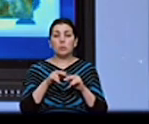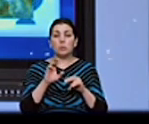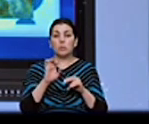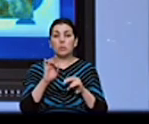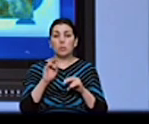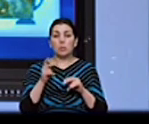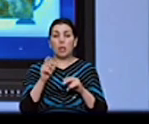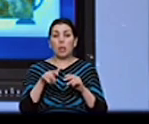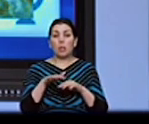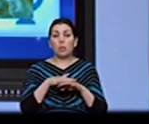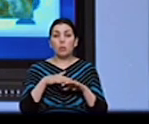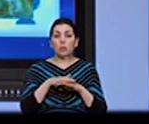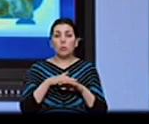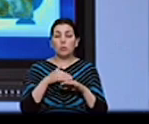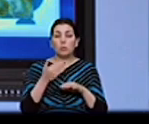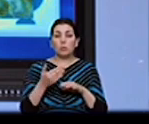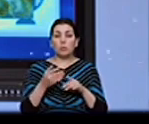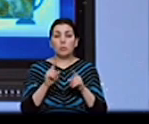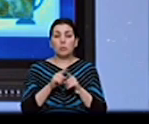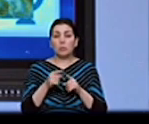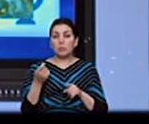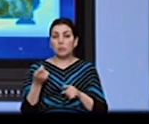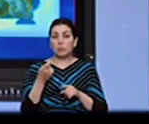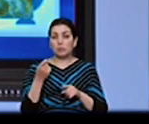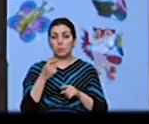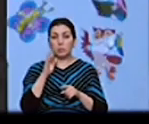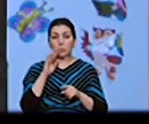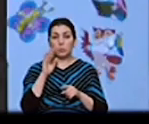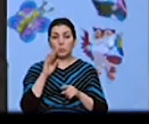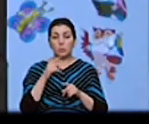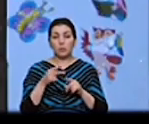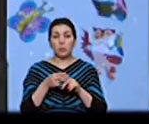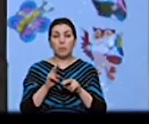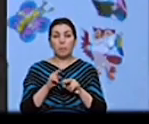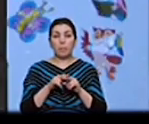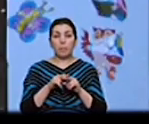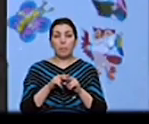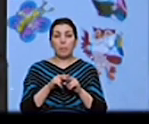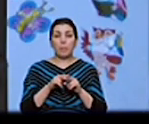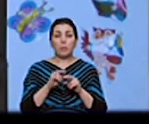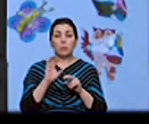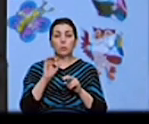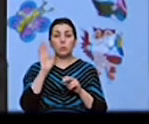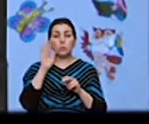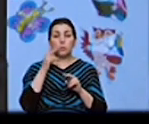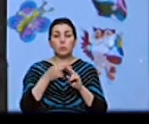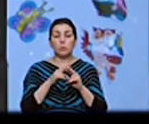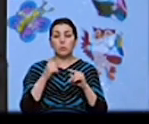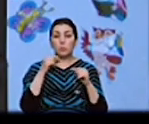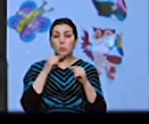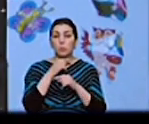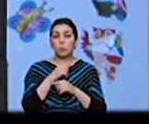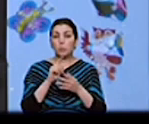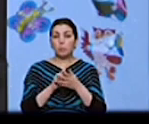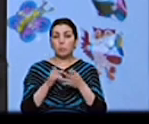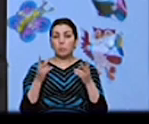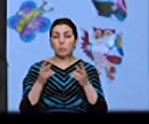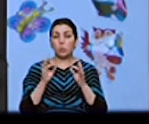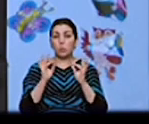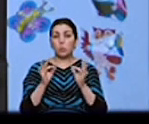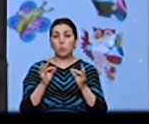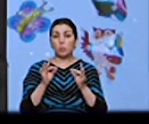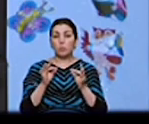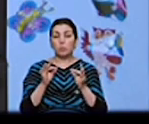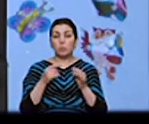sirak. Aholining ehtiyojini qondirishga kamlik qiladi. Shuning uchun suvni nihoyatda tejab, undan